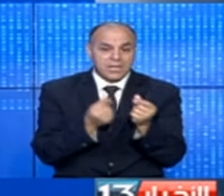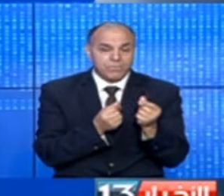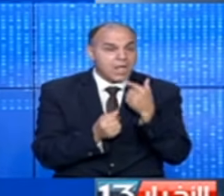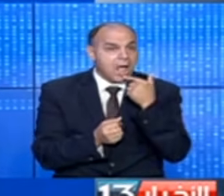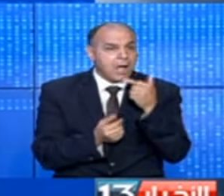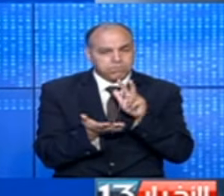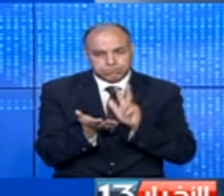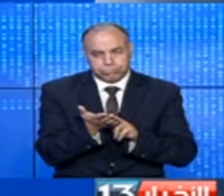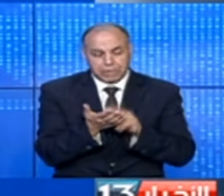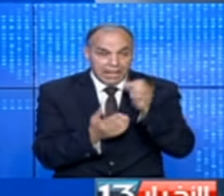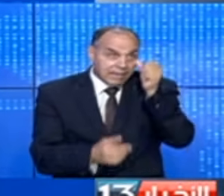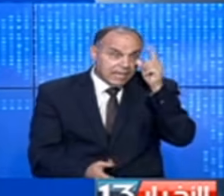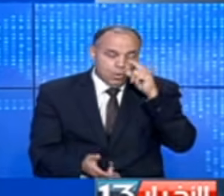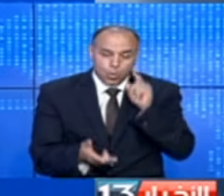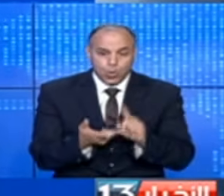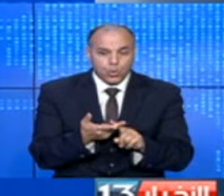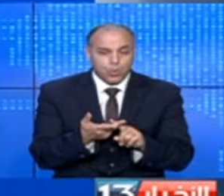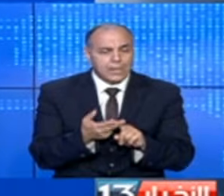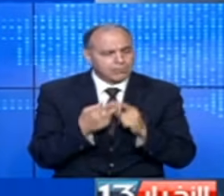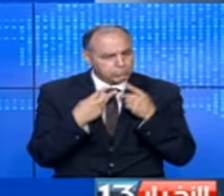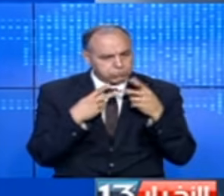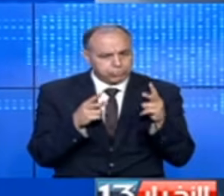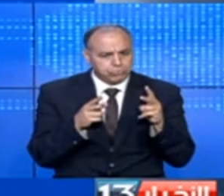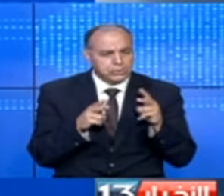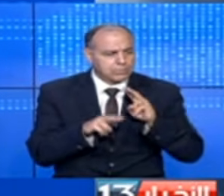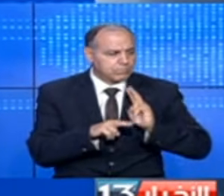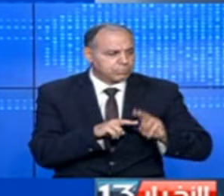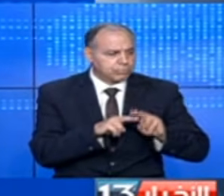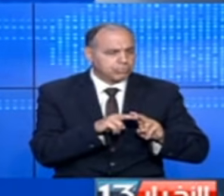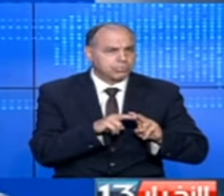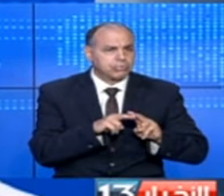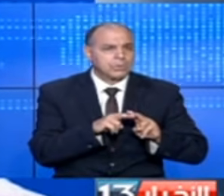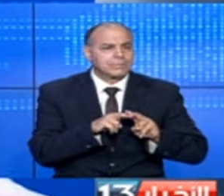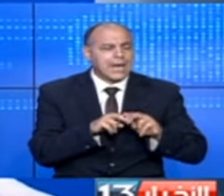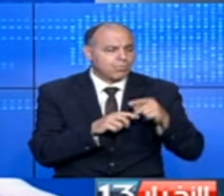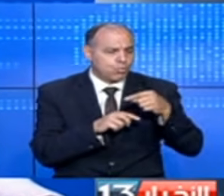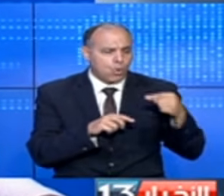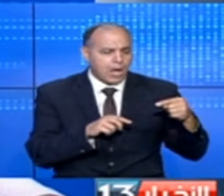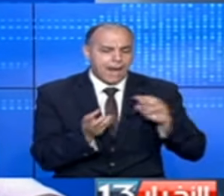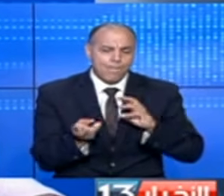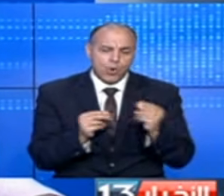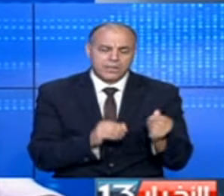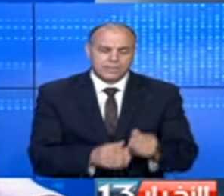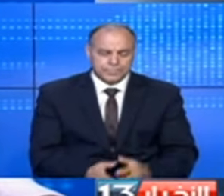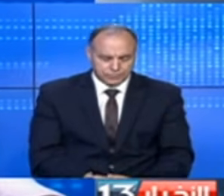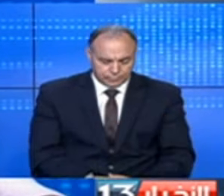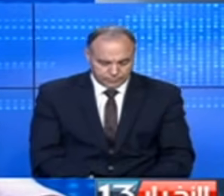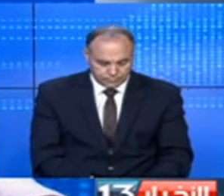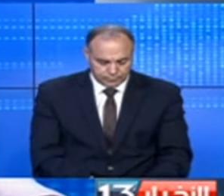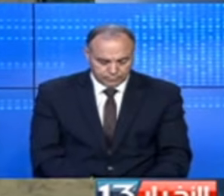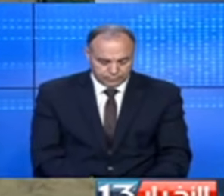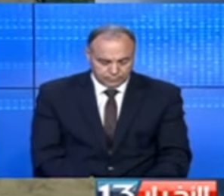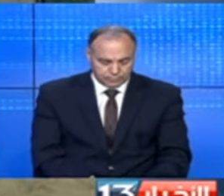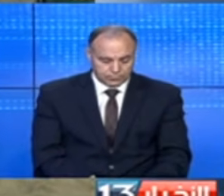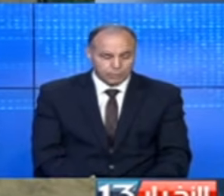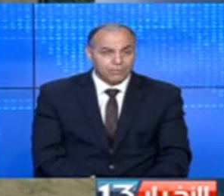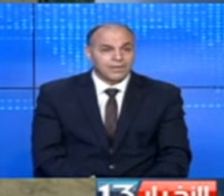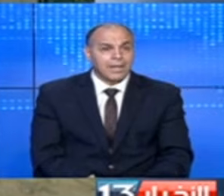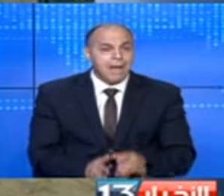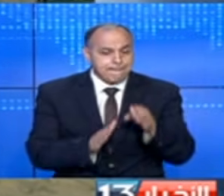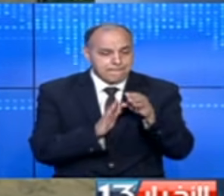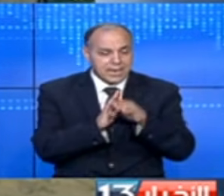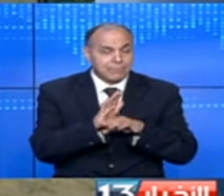عبر تطبيقات ذكية تسمح بمعالجة الانعكاسات السلبية على المحيط. في إطار